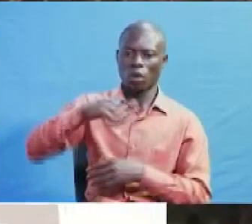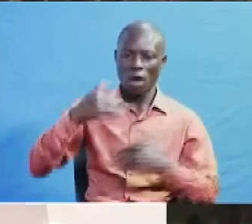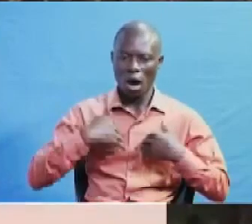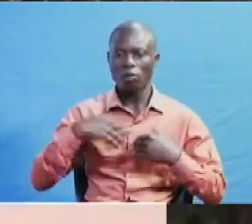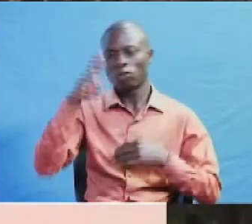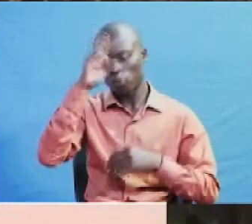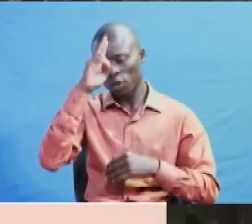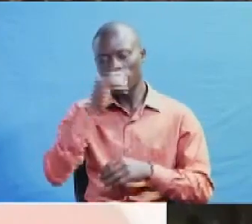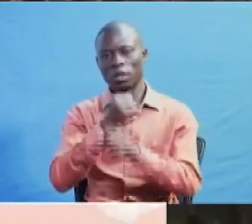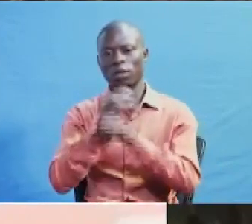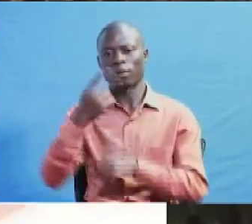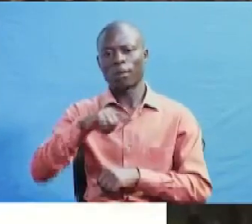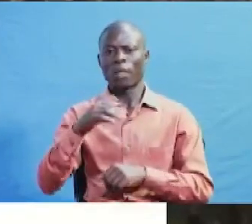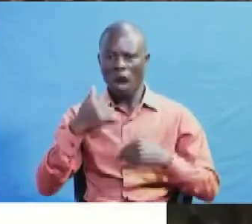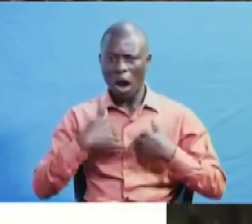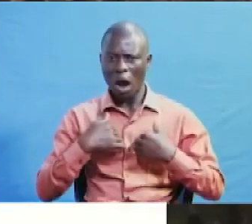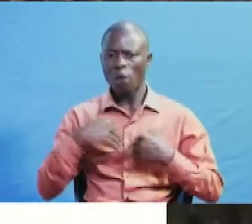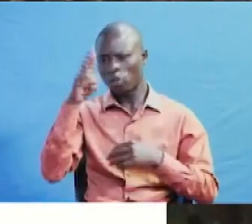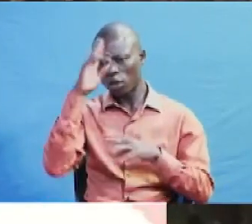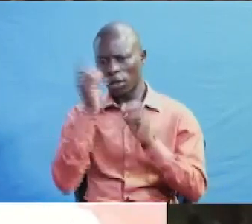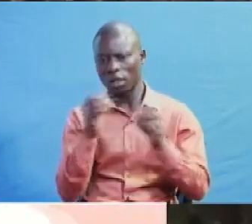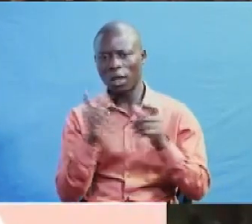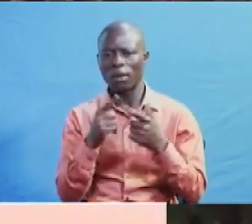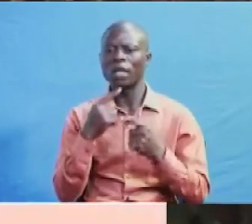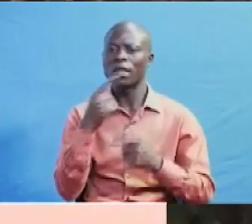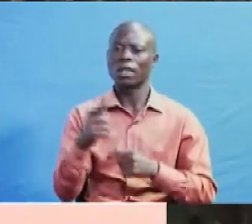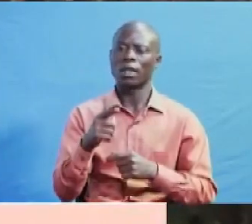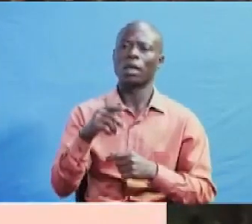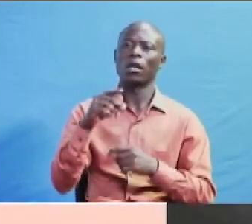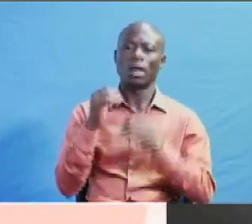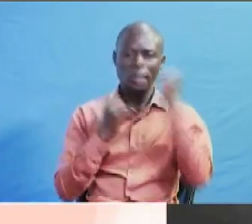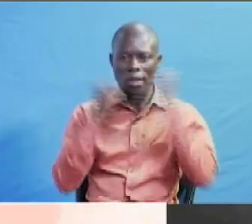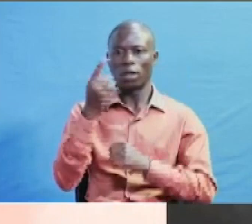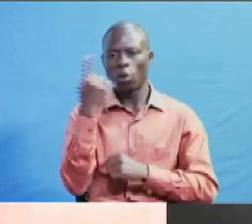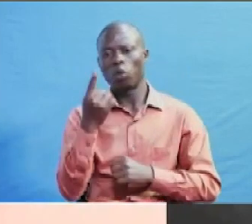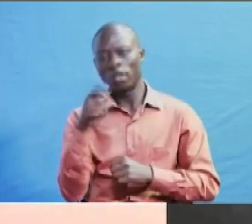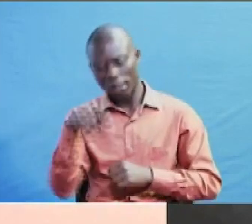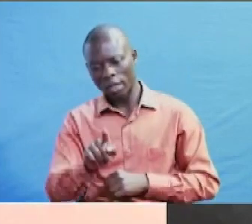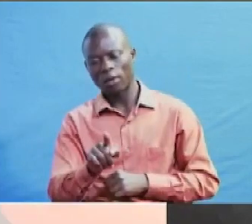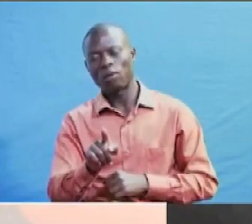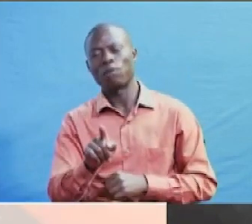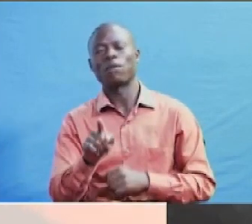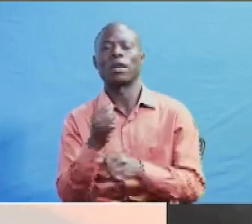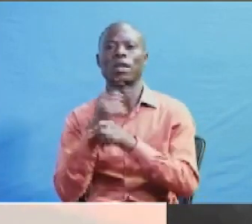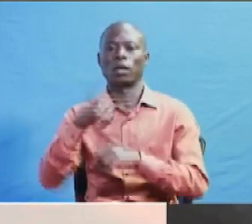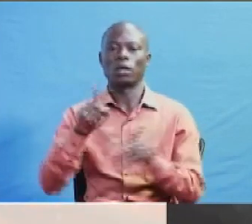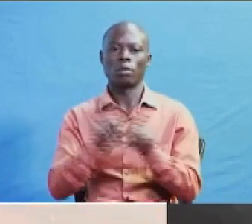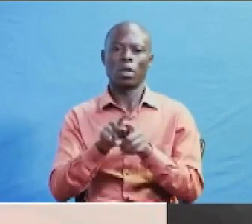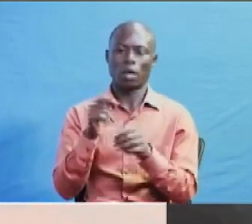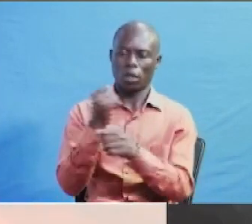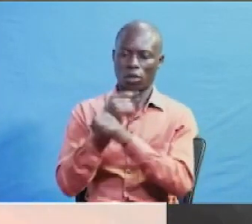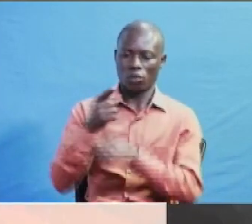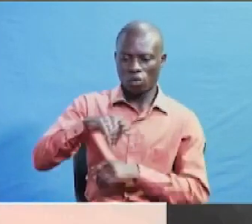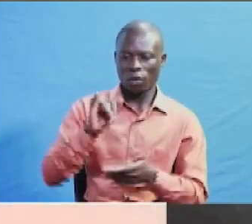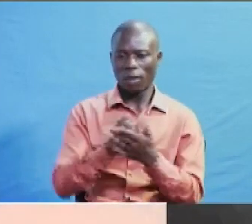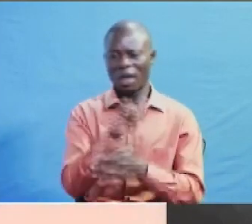polisi wanatulinda. Na kama hatuna polisi wanatulinda, atuambie ni jeshi sasa ndio wanatulinda. Uwepo wa wanajeshi mitaani, kumbusho la